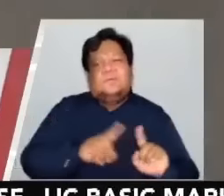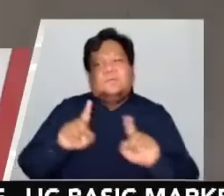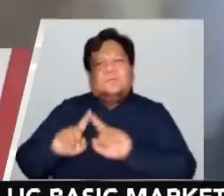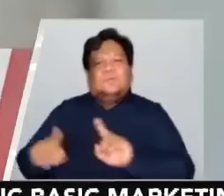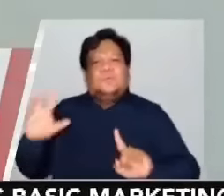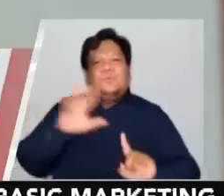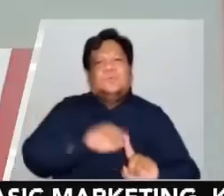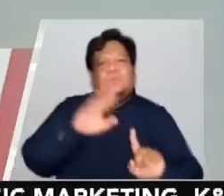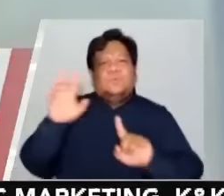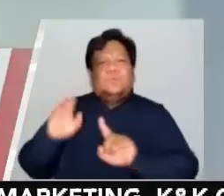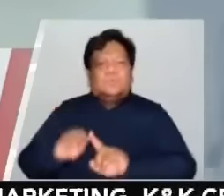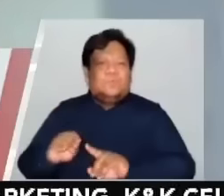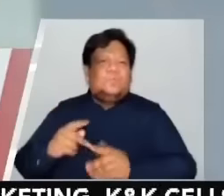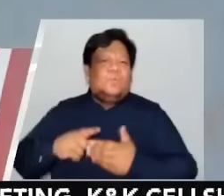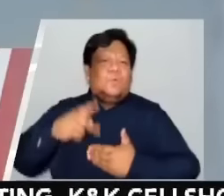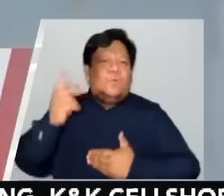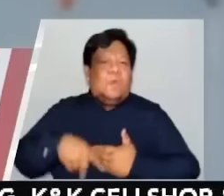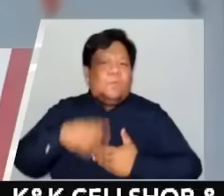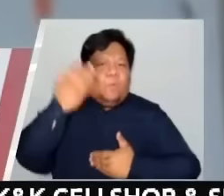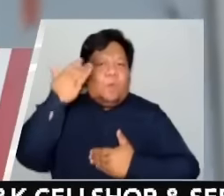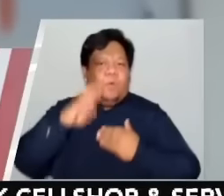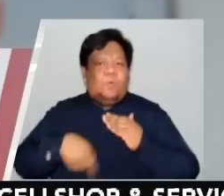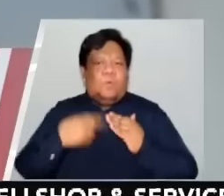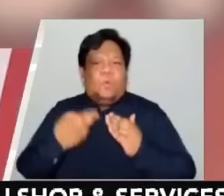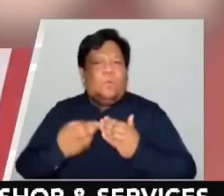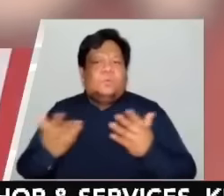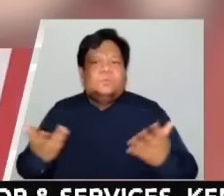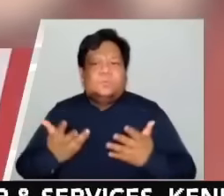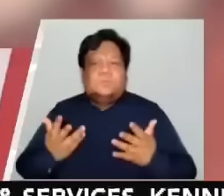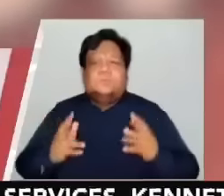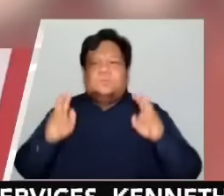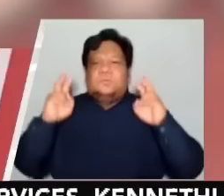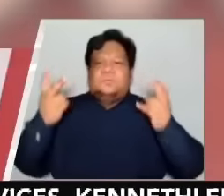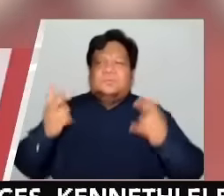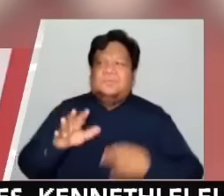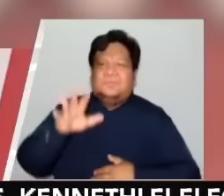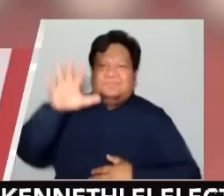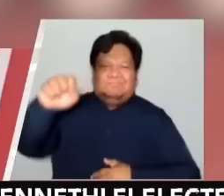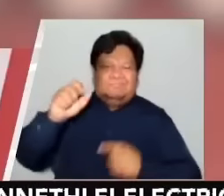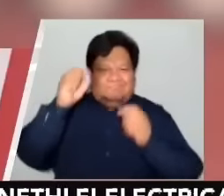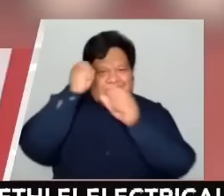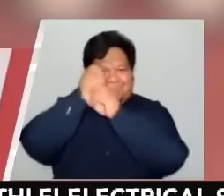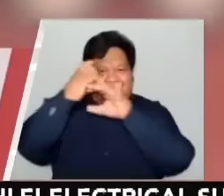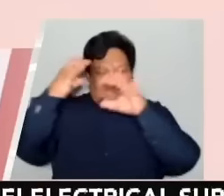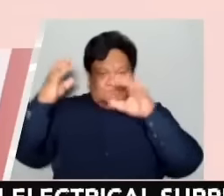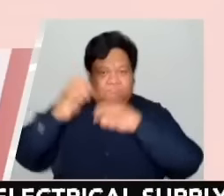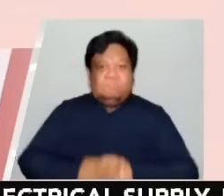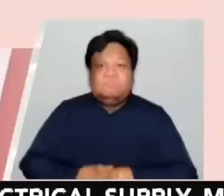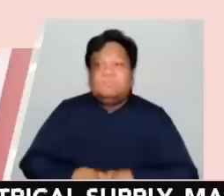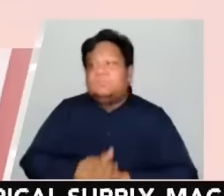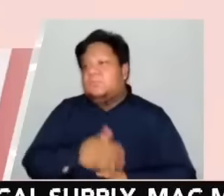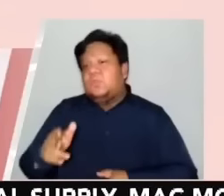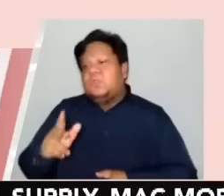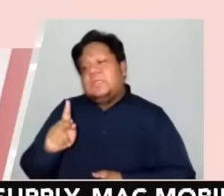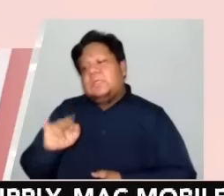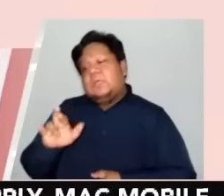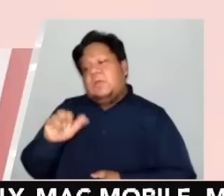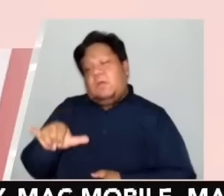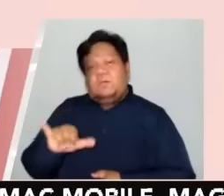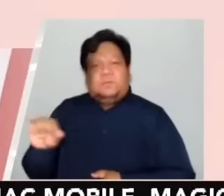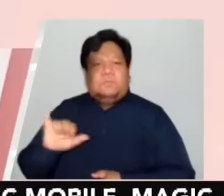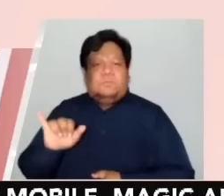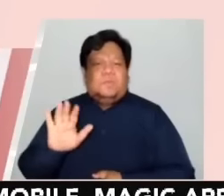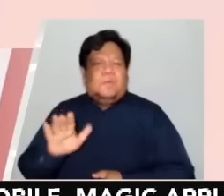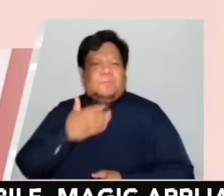kanyang pagganap sa abot kamay na pangarap. Thankful din si Kirai for her best performance in a comedy